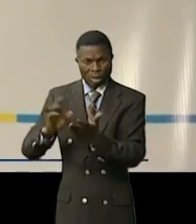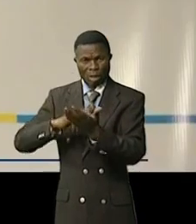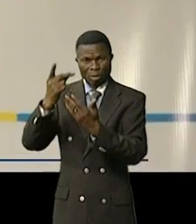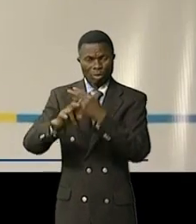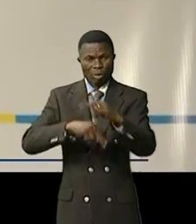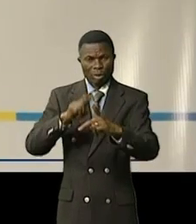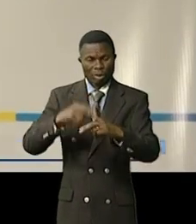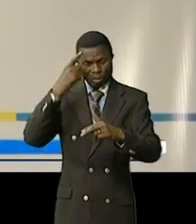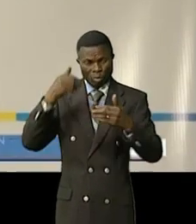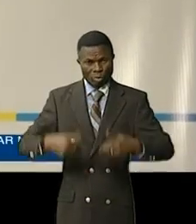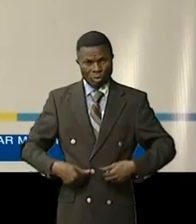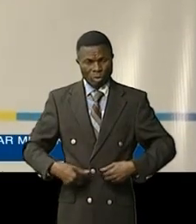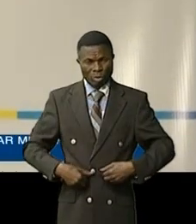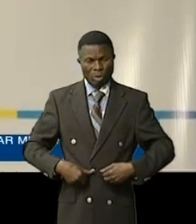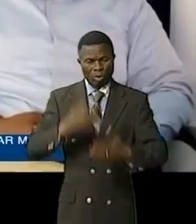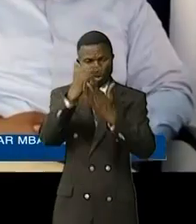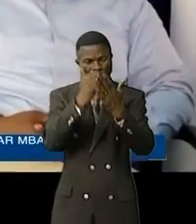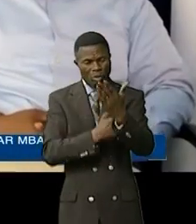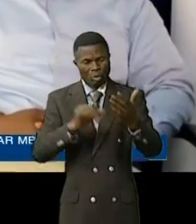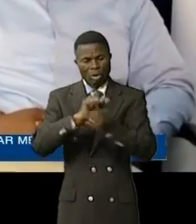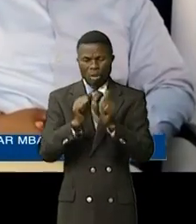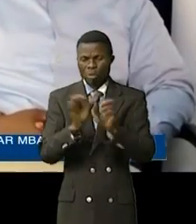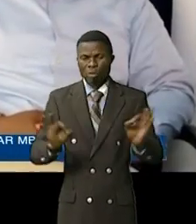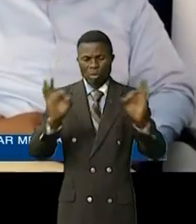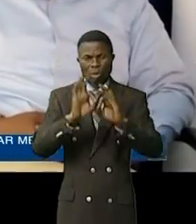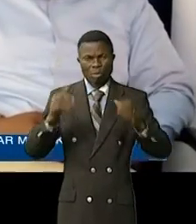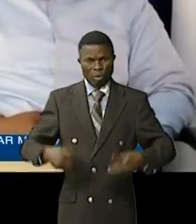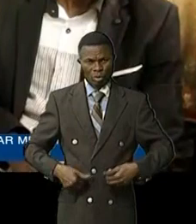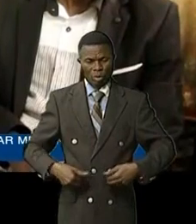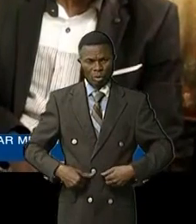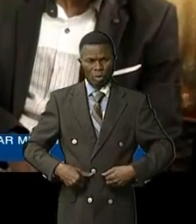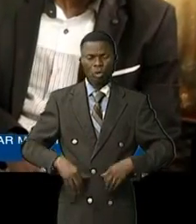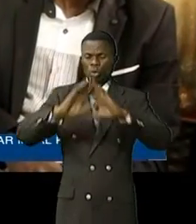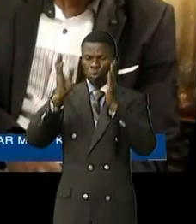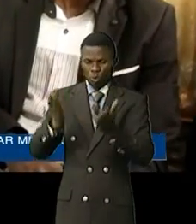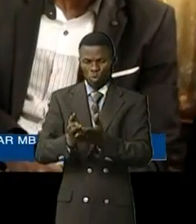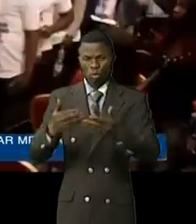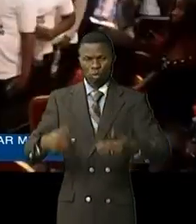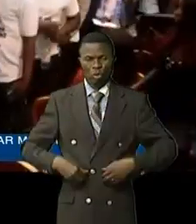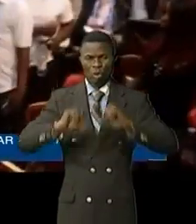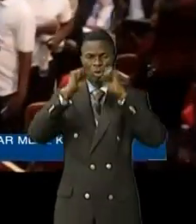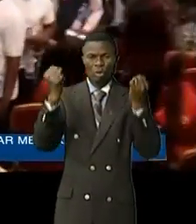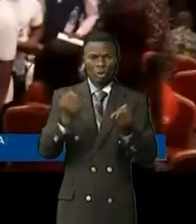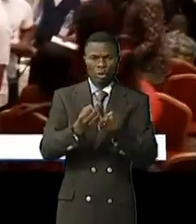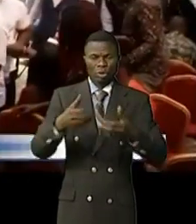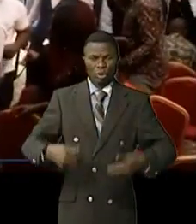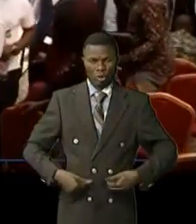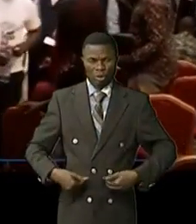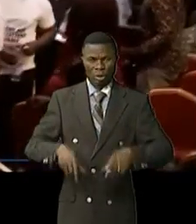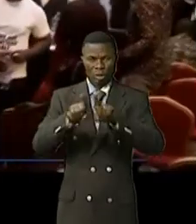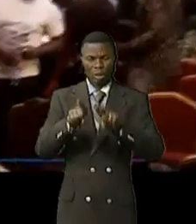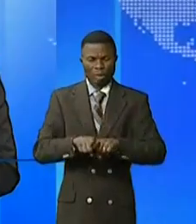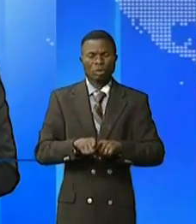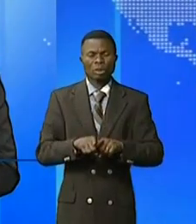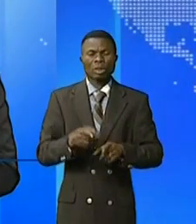de la jeunesse reprenant les préoccupations de la jeunesse de toutes les couches sociales de la jeunesse